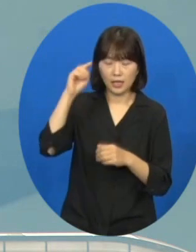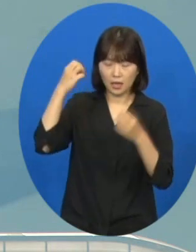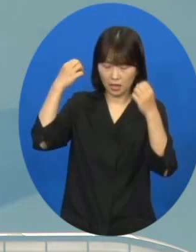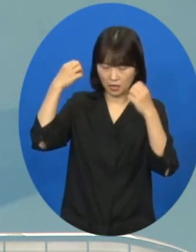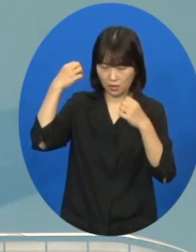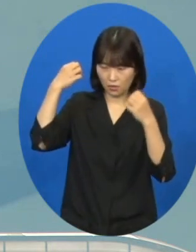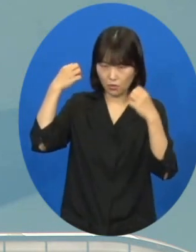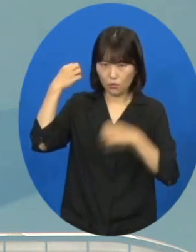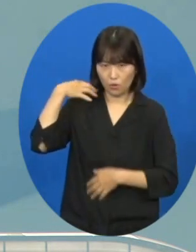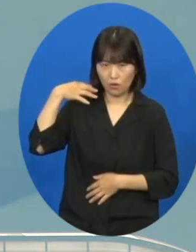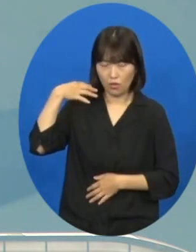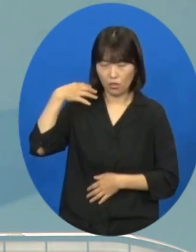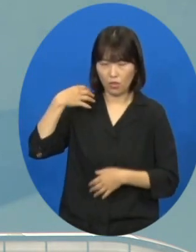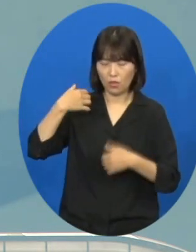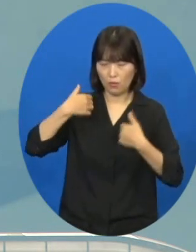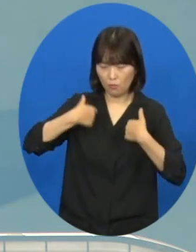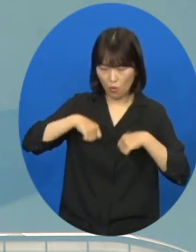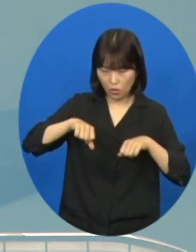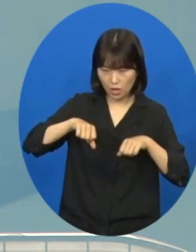여러분,